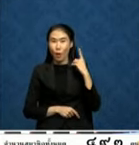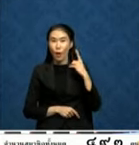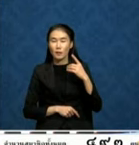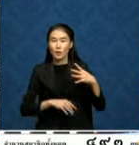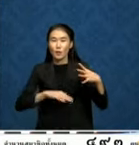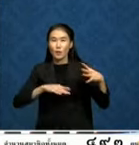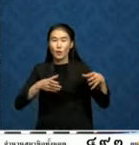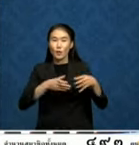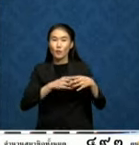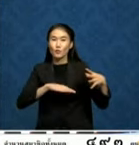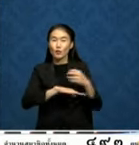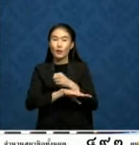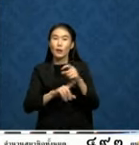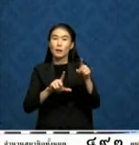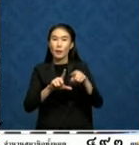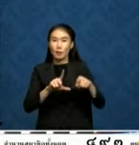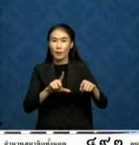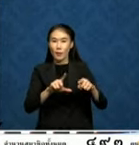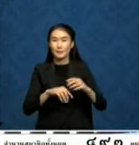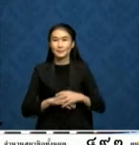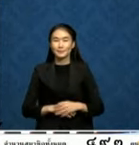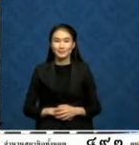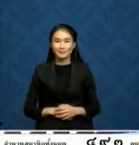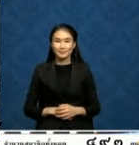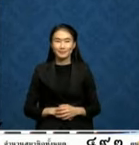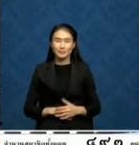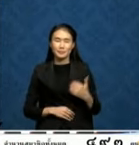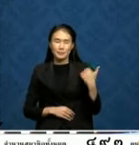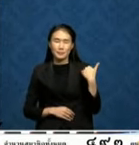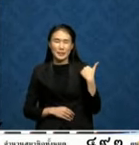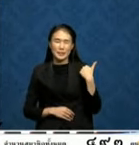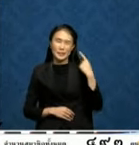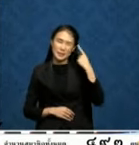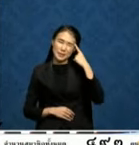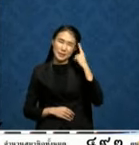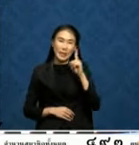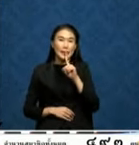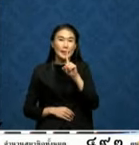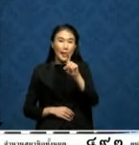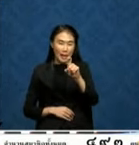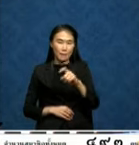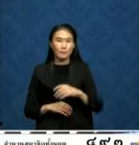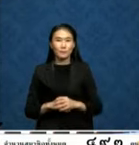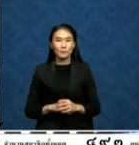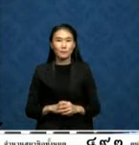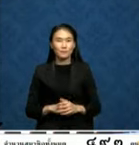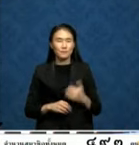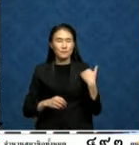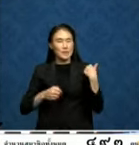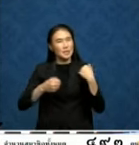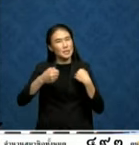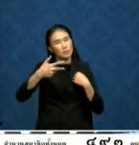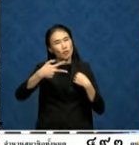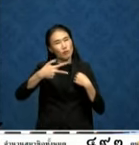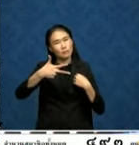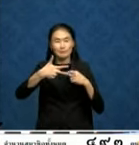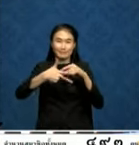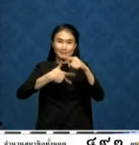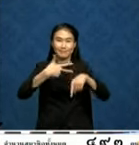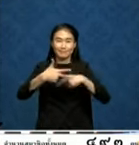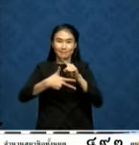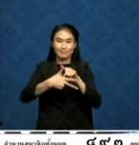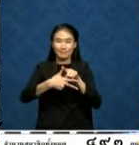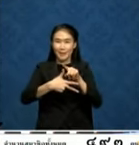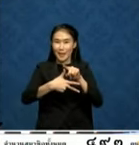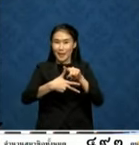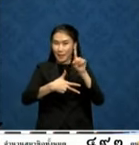ะครับก็มีเรื่องที่จะสอบถามหน่วยงานที่มาชี้แจงนะครับอยู่ 2-3 ประเด็นนะครับเรื่อง